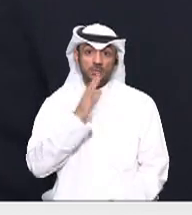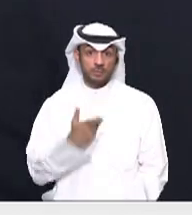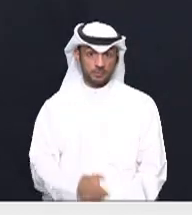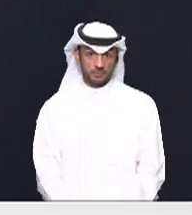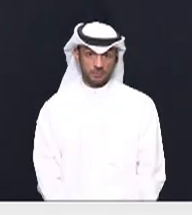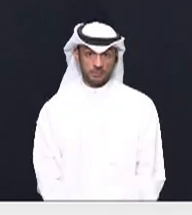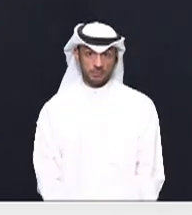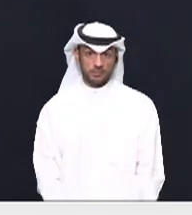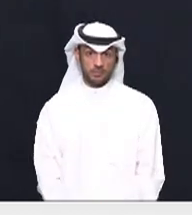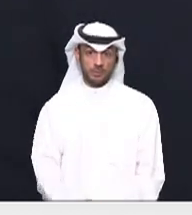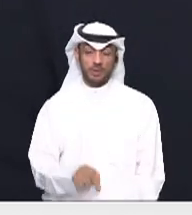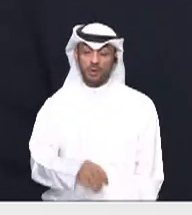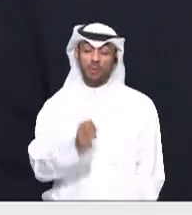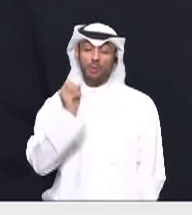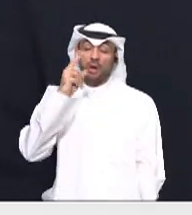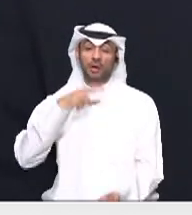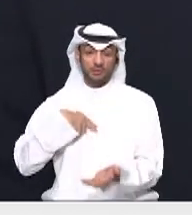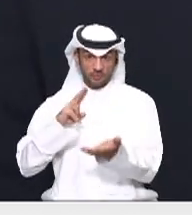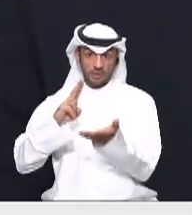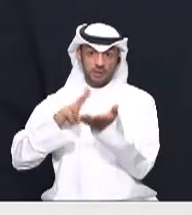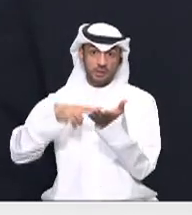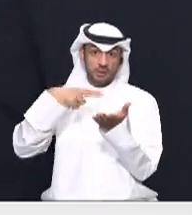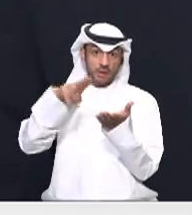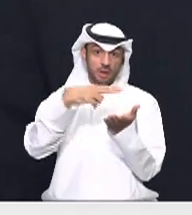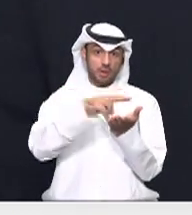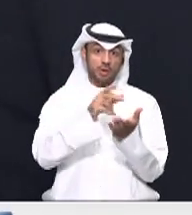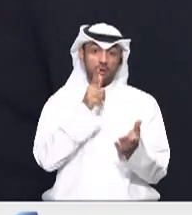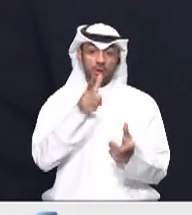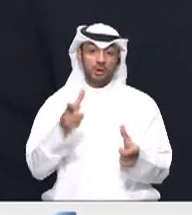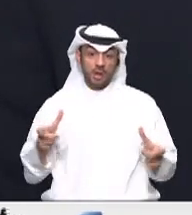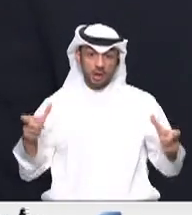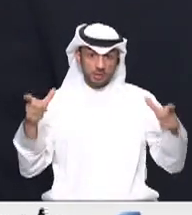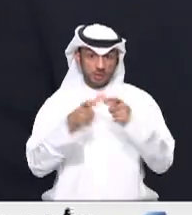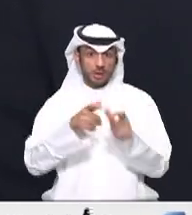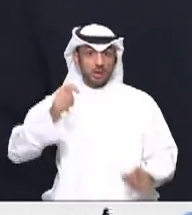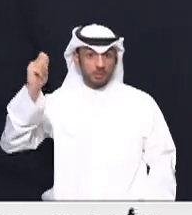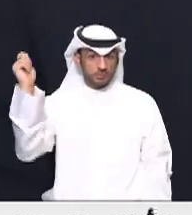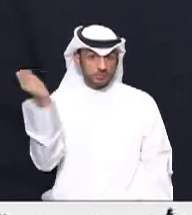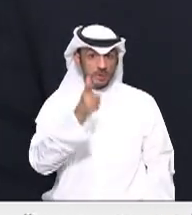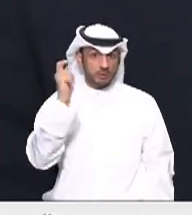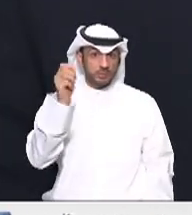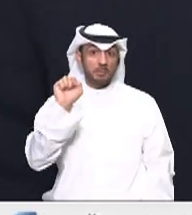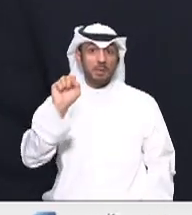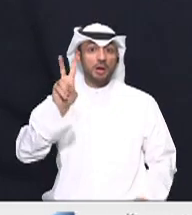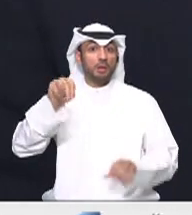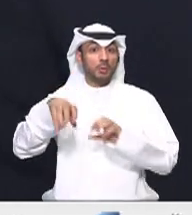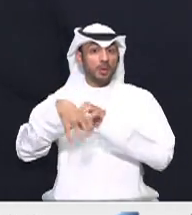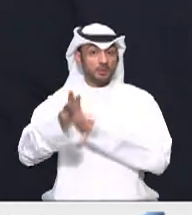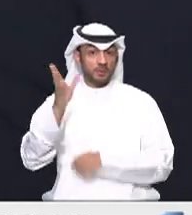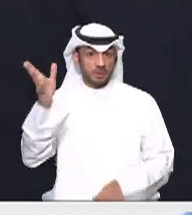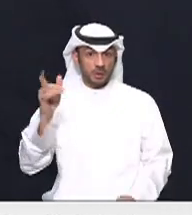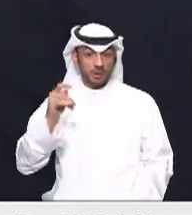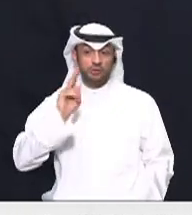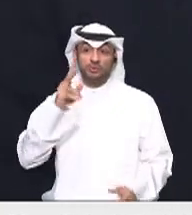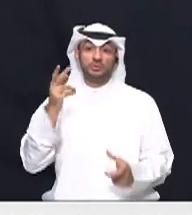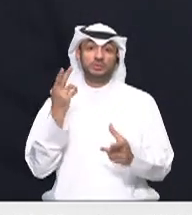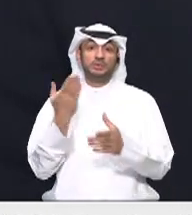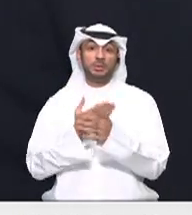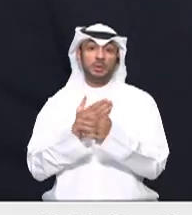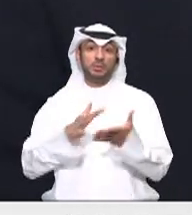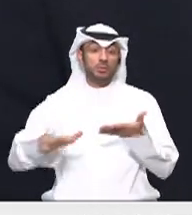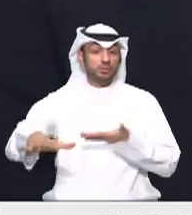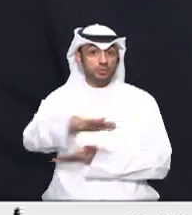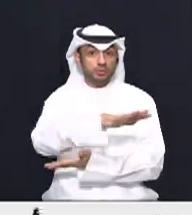نعم، هناك دعوة بسام كما تعلم لعقد جلسة طارئة لمجلس الأمن مع هذه التطورات التي